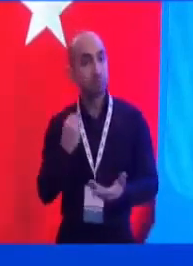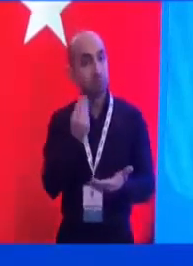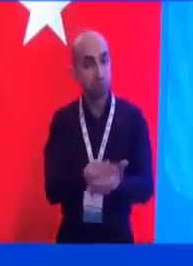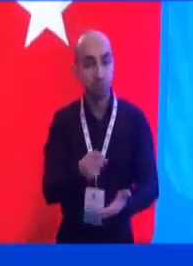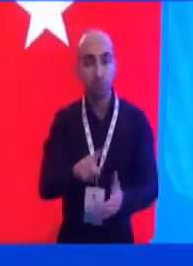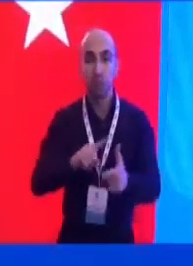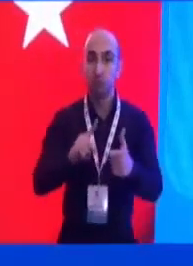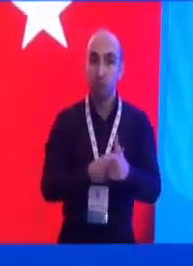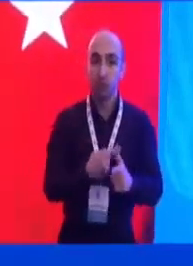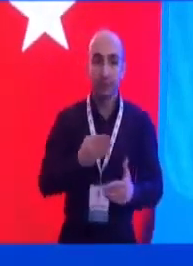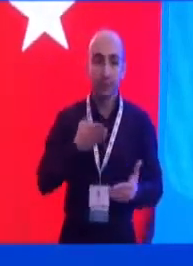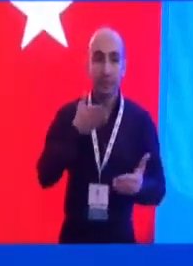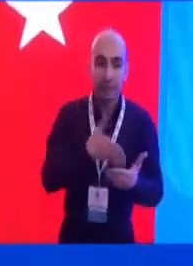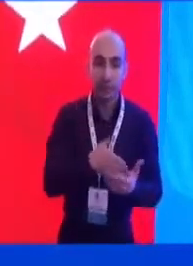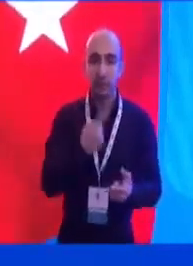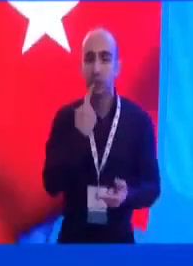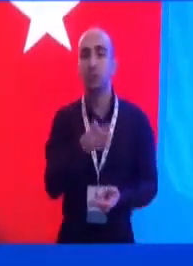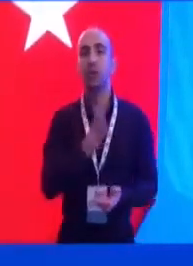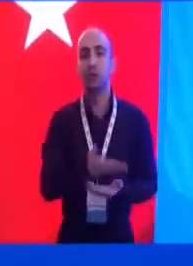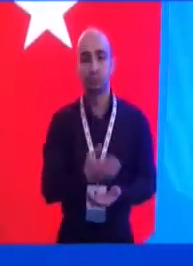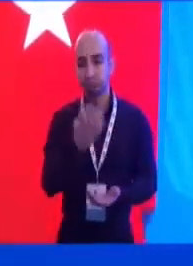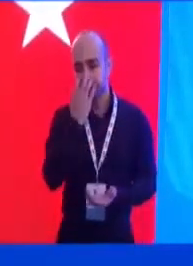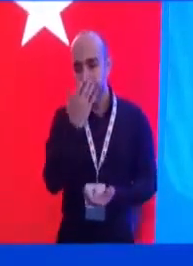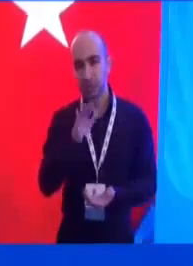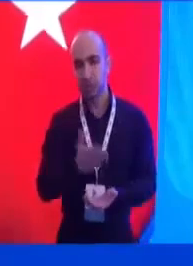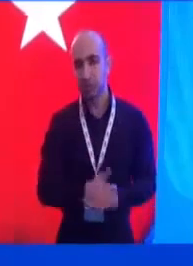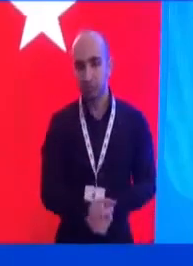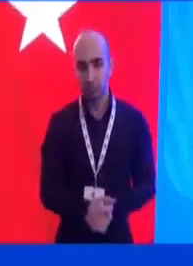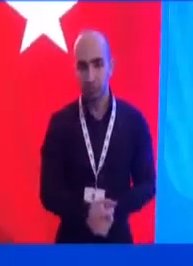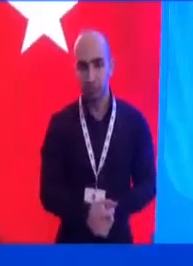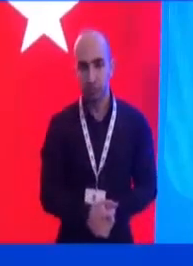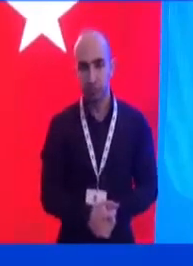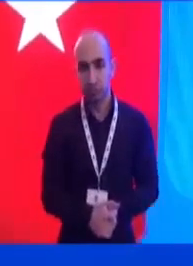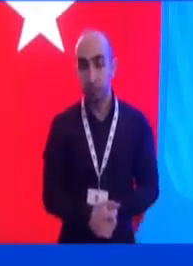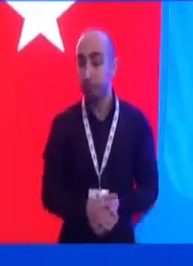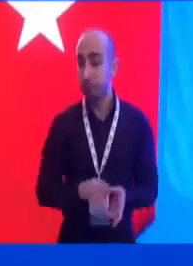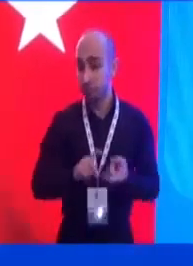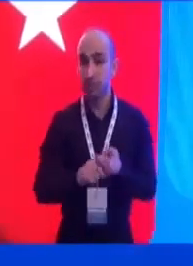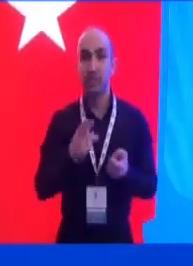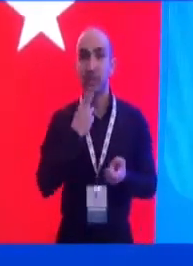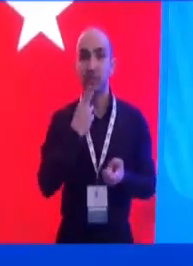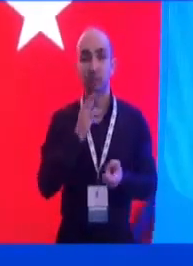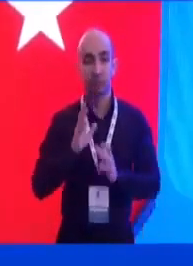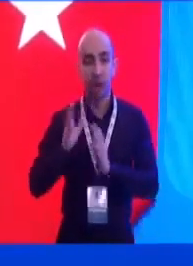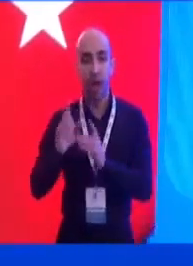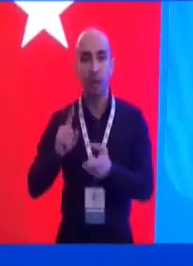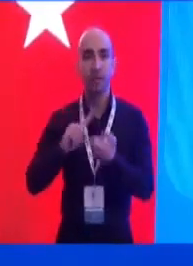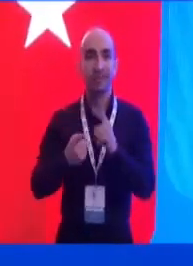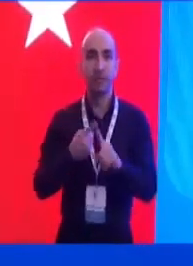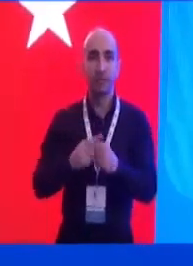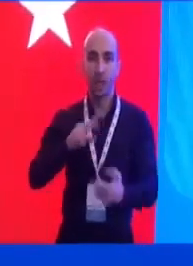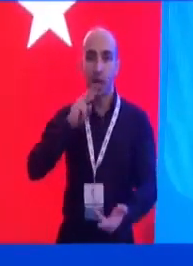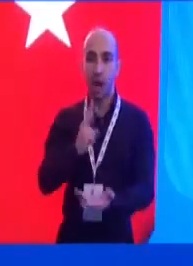proje yönetmelerini söylemiyor. Bunu beklemiyor onlardan. Ve kadınlar hala siyasetin